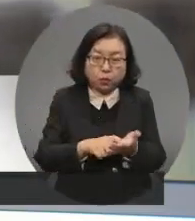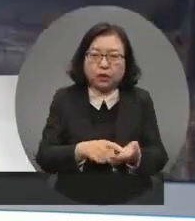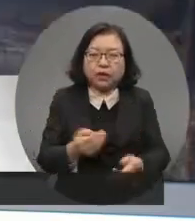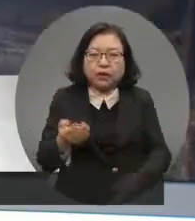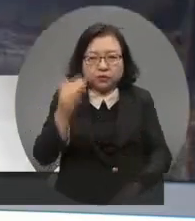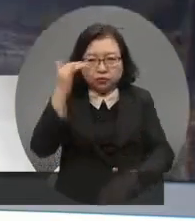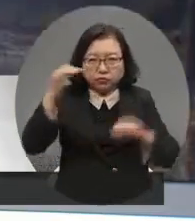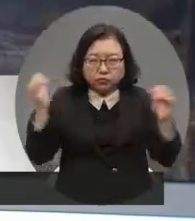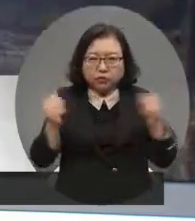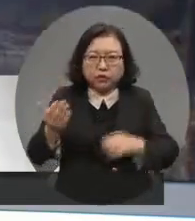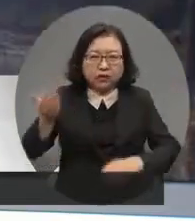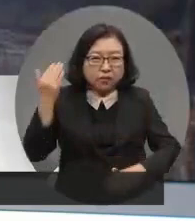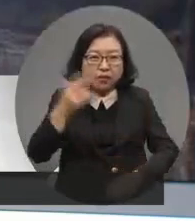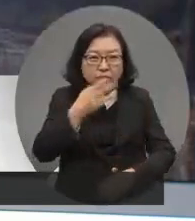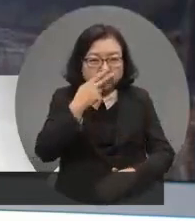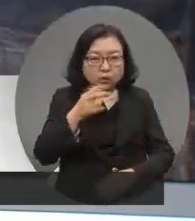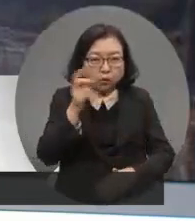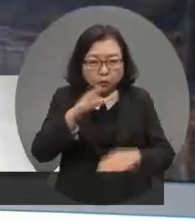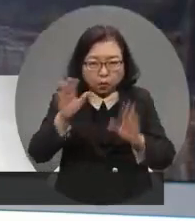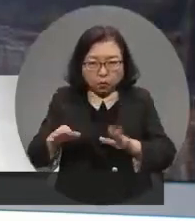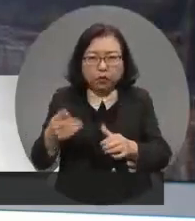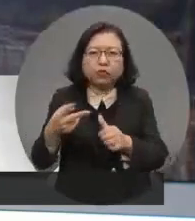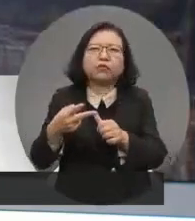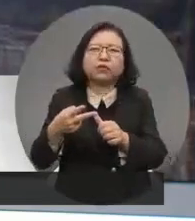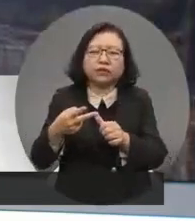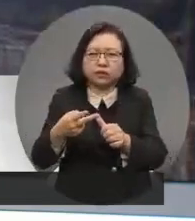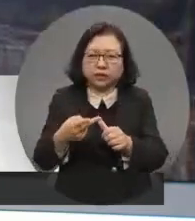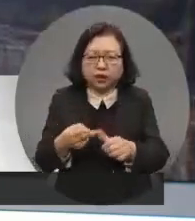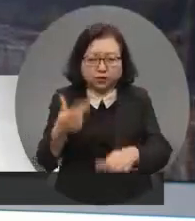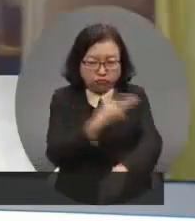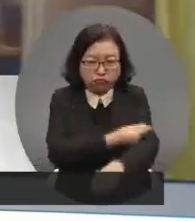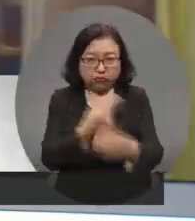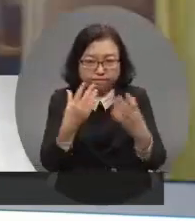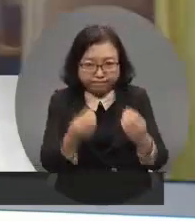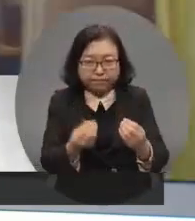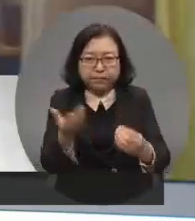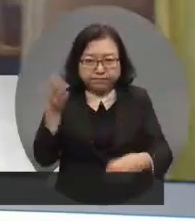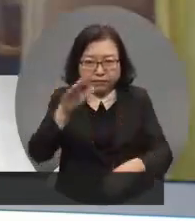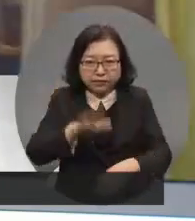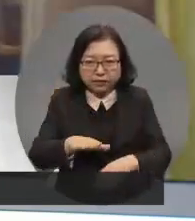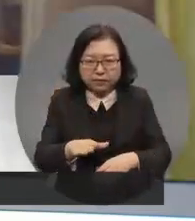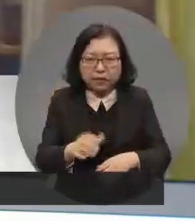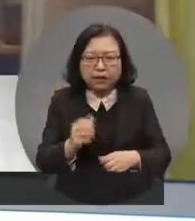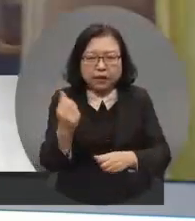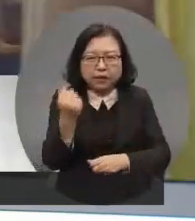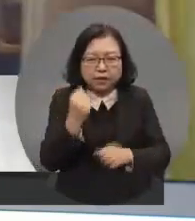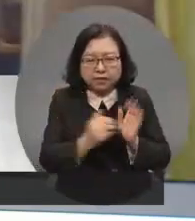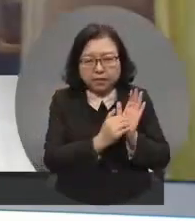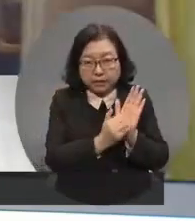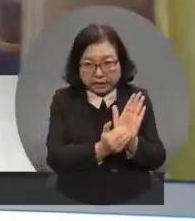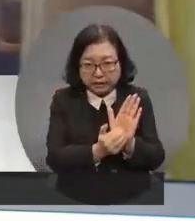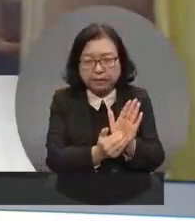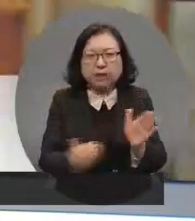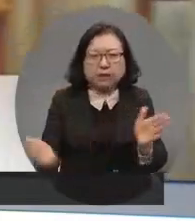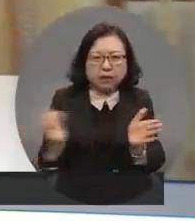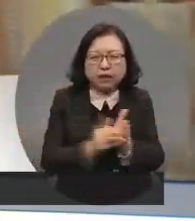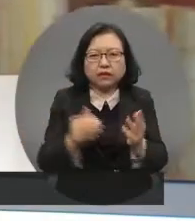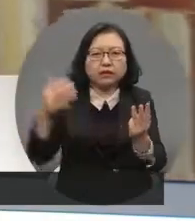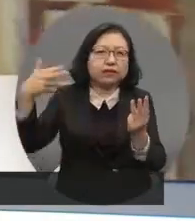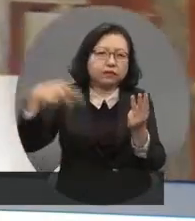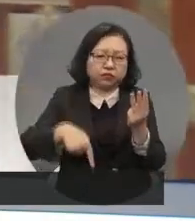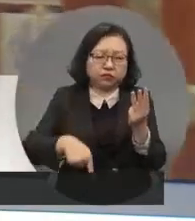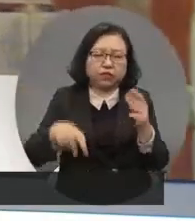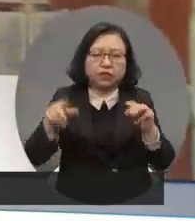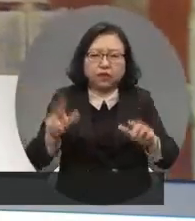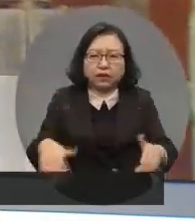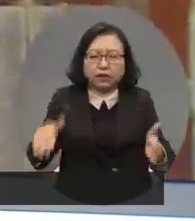이어 두 번째 발생인데요. 백신 접종을 했다 하더라도 항체 형성까지 3주 정도가 걸려 아직은 안심할